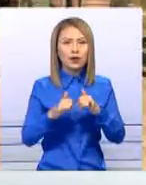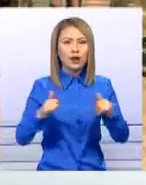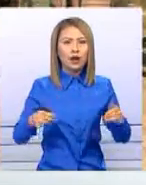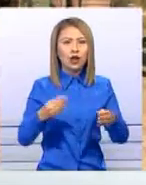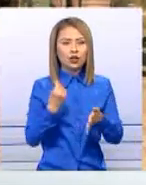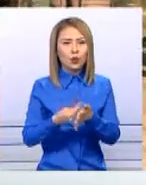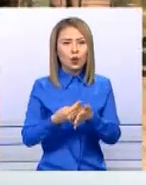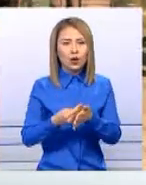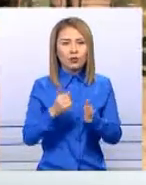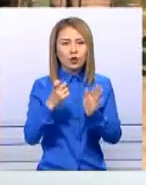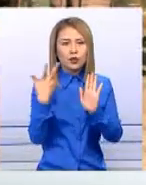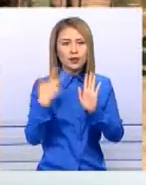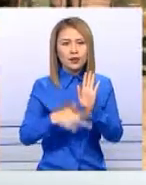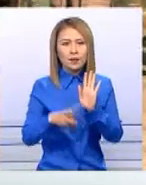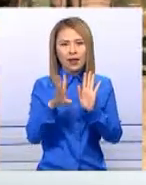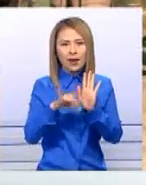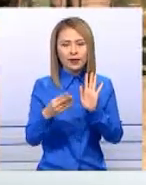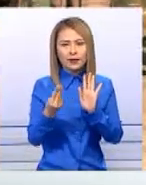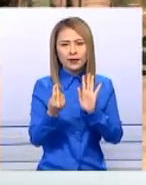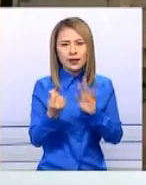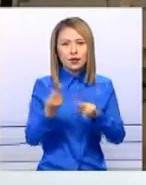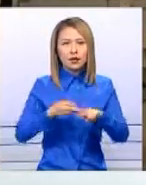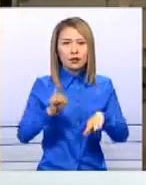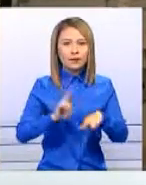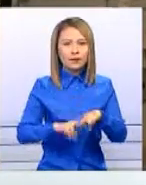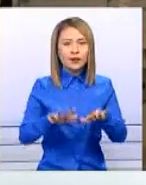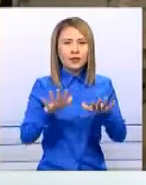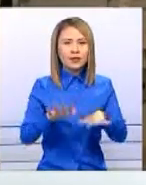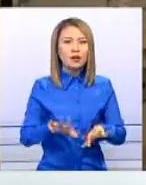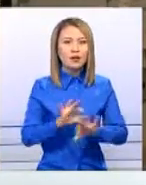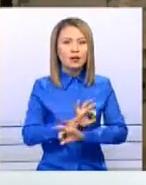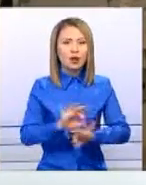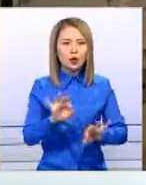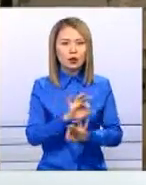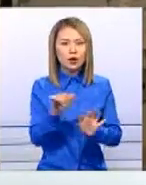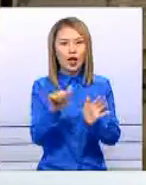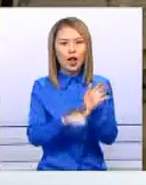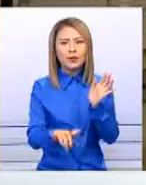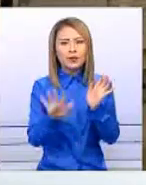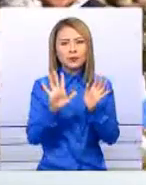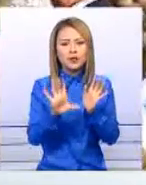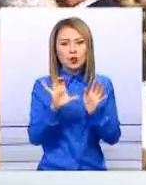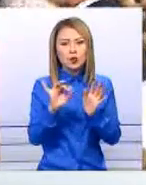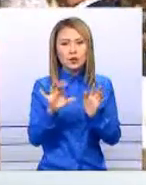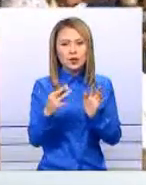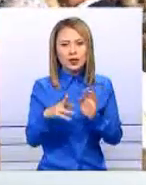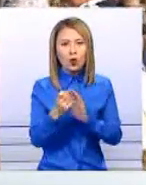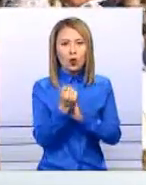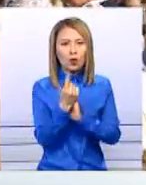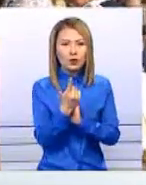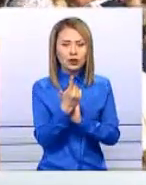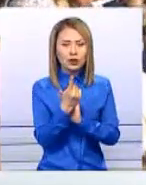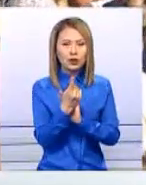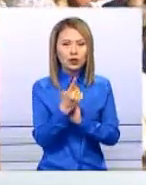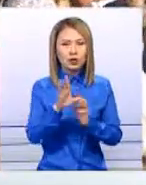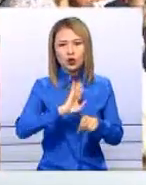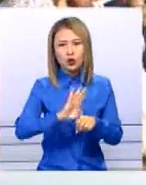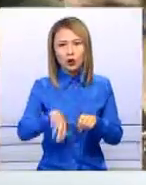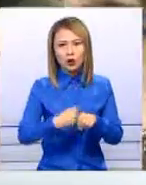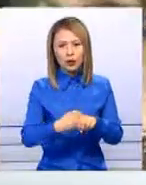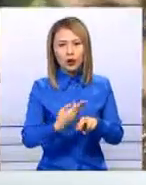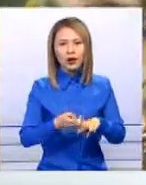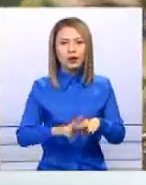дамытуға арналған қаржы көлемі 188 миллиард теңгеге жетті. Сала мамандардың айтуынша 65 субсидия түрінің